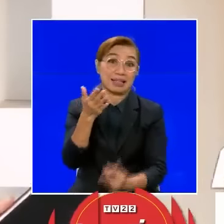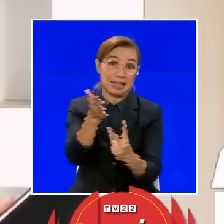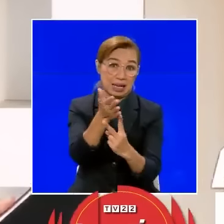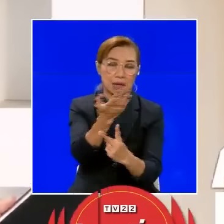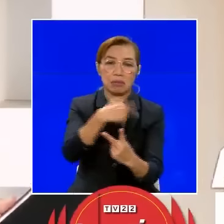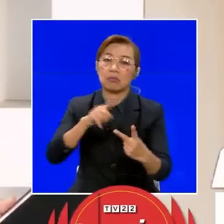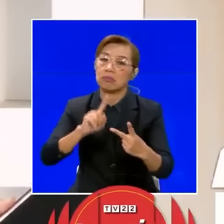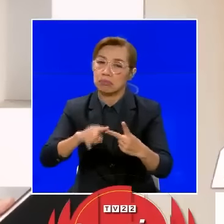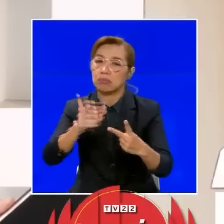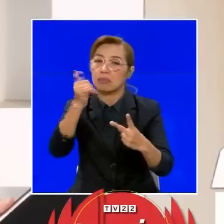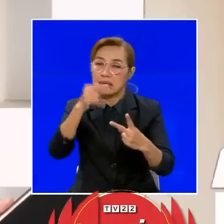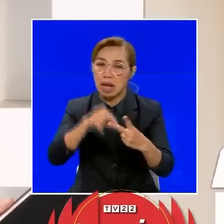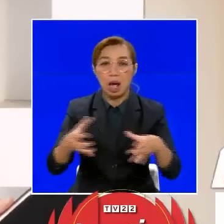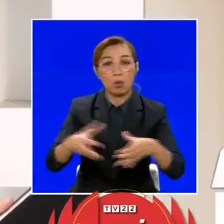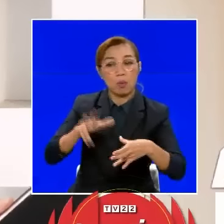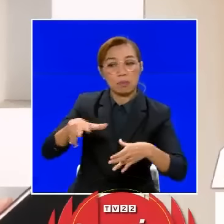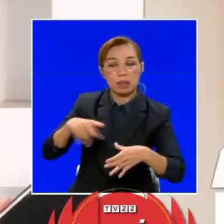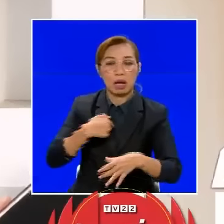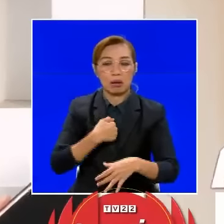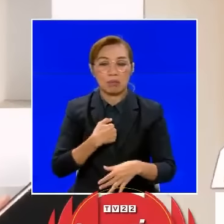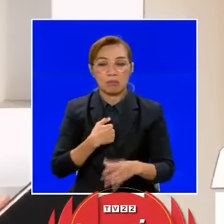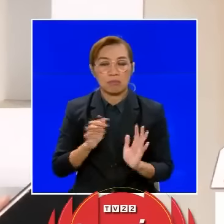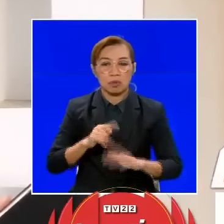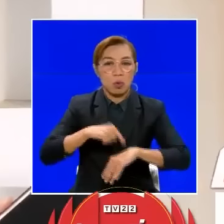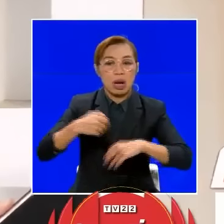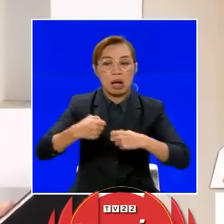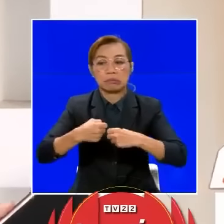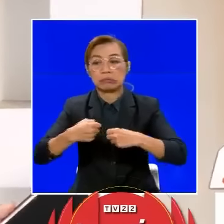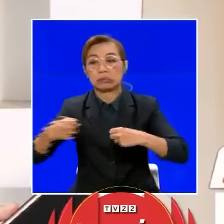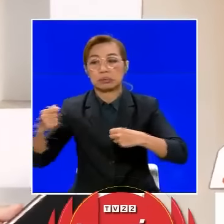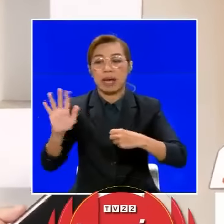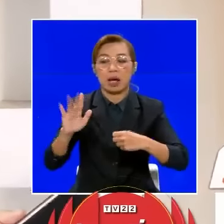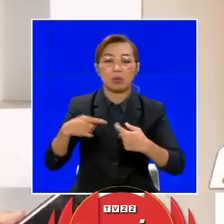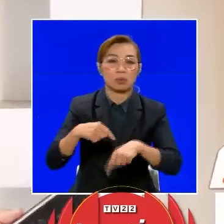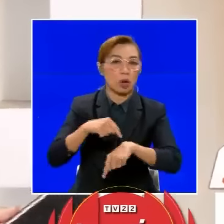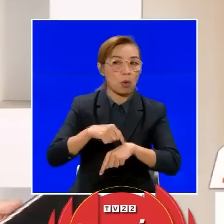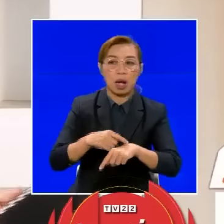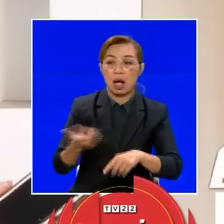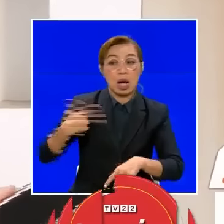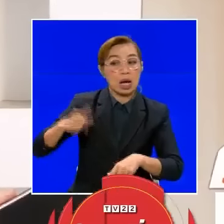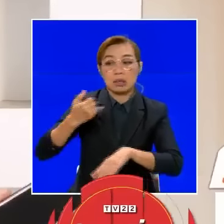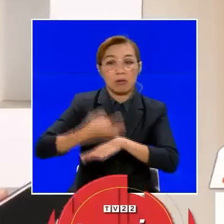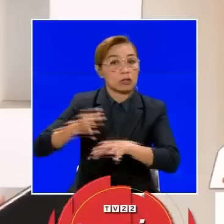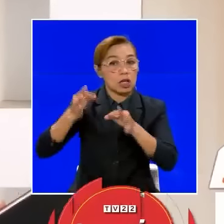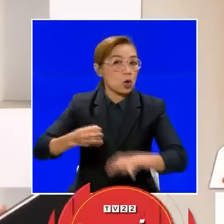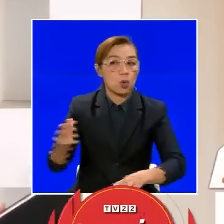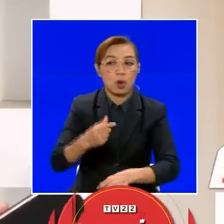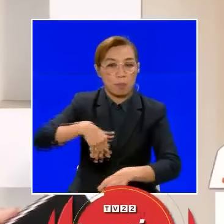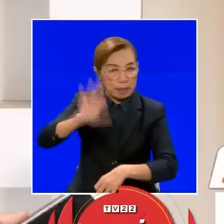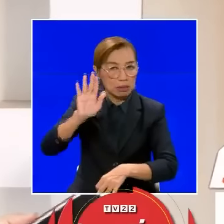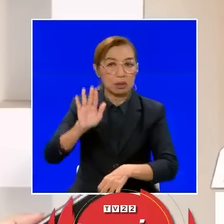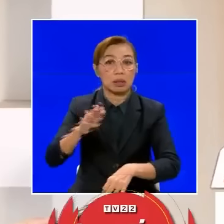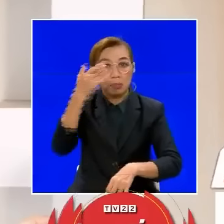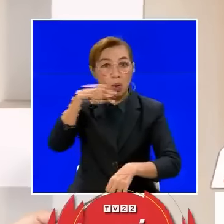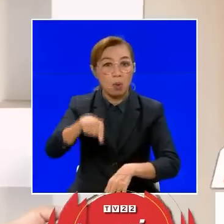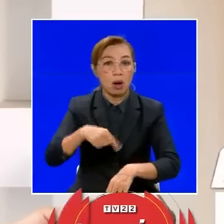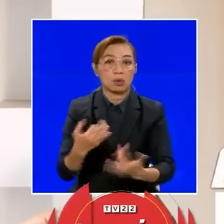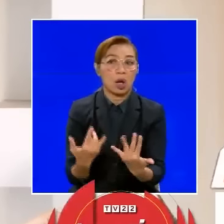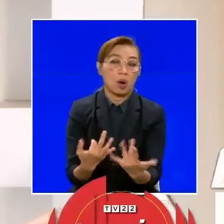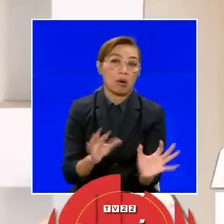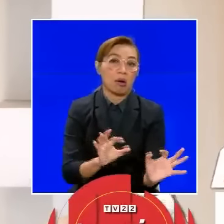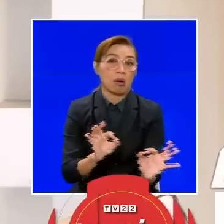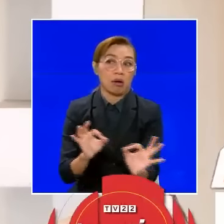ที่สองก็คือว่าพรรคเพื่อไทยไม่เล่นเกมดึงเวลาแต่ว่าจะเร่งเกมให้ตัดสินให้เร็วที่สุดเพราะยิ่งนานวันก็ยิ่งกระทบต่อ